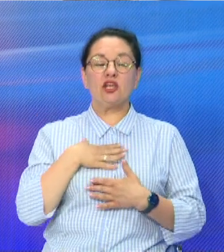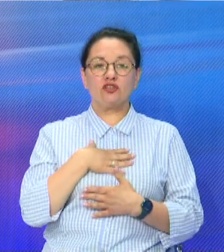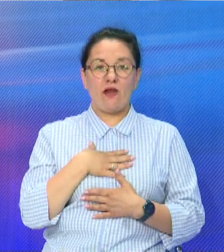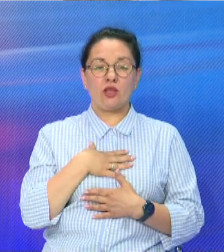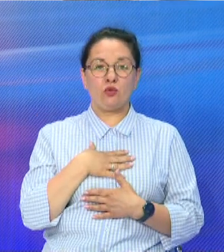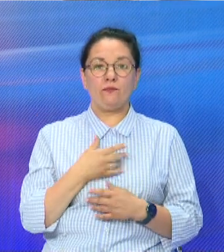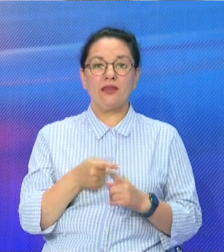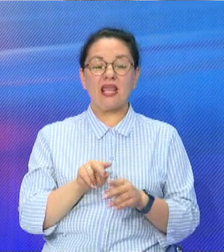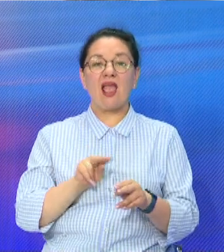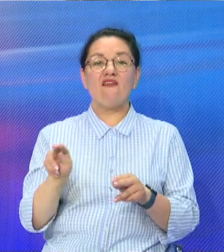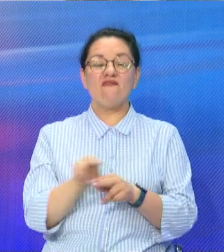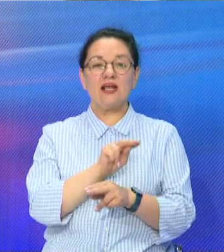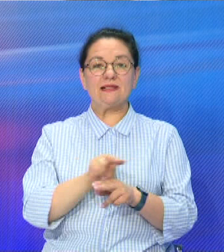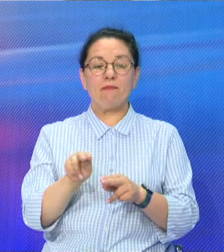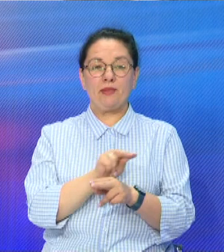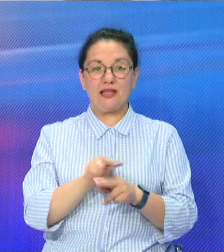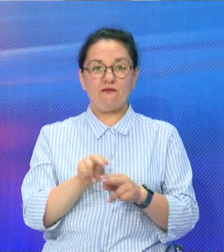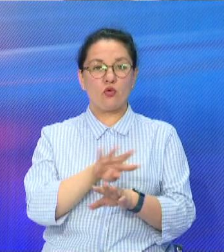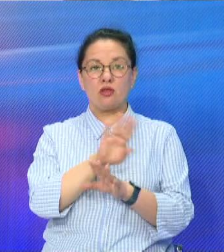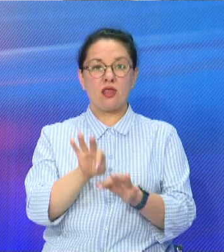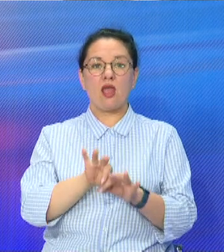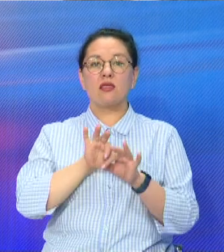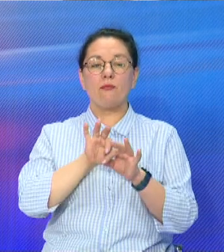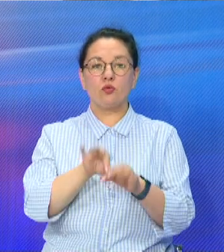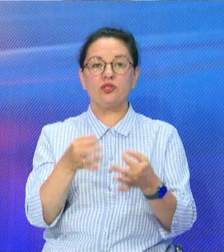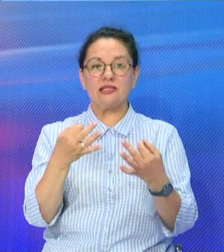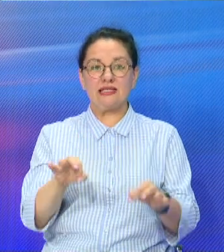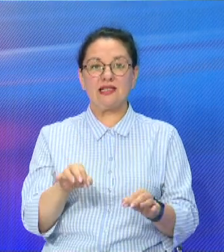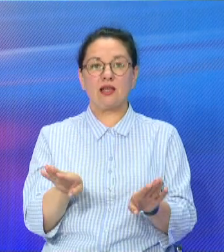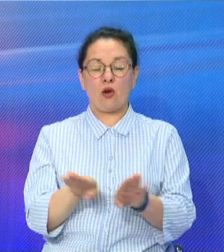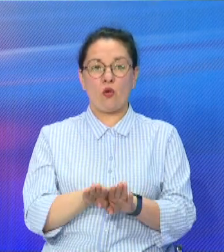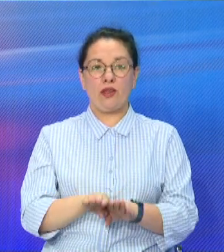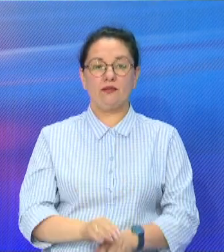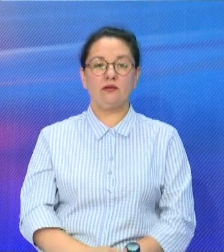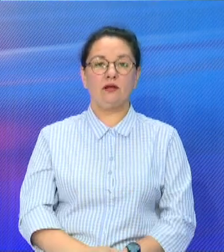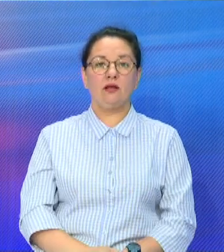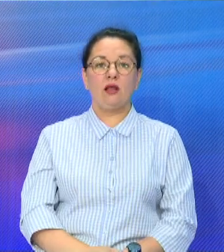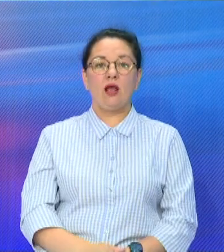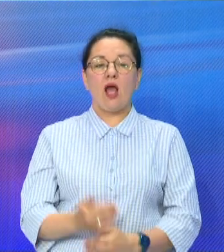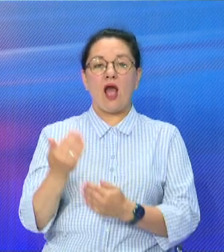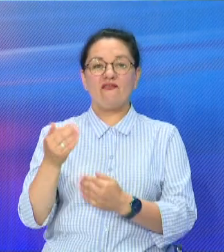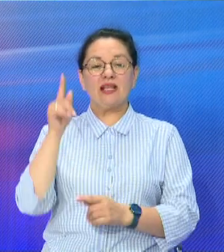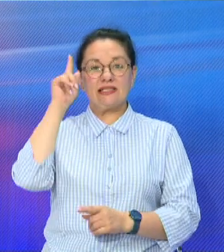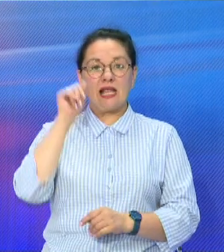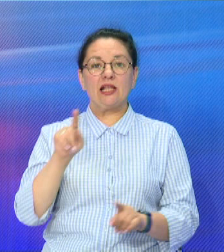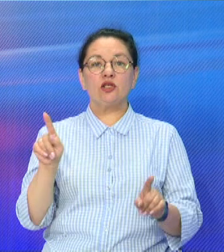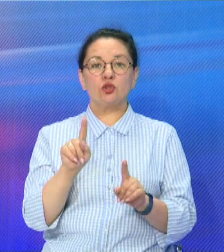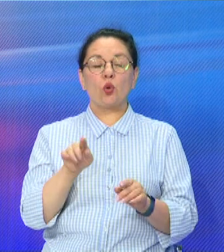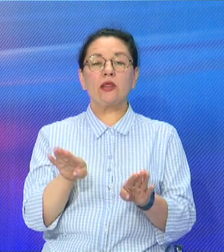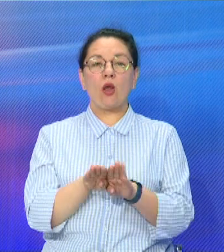воспитывают стремление не допустить подобное и сохранить мир до знаешь что такое